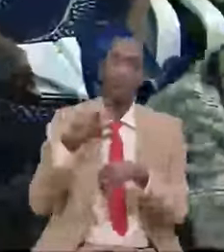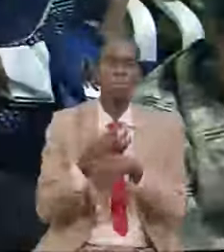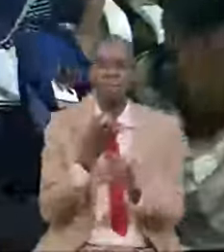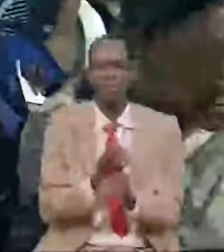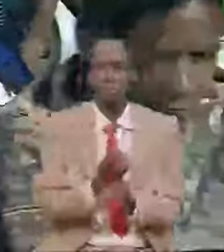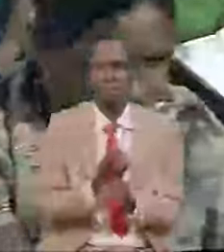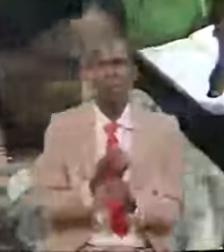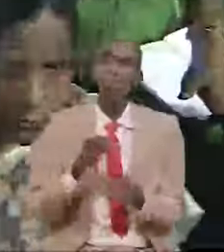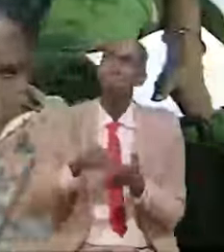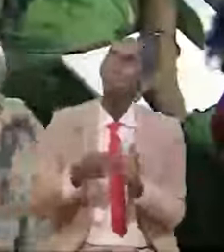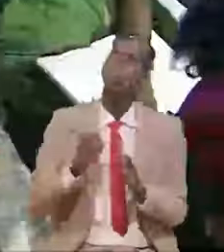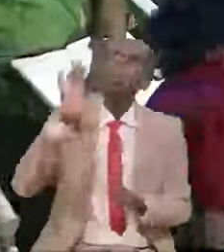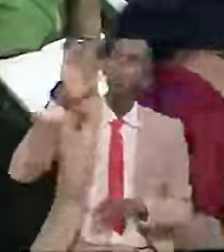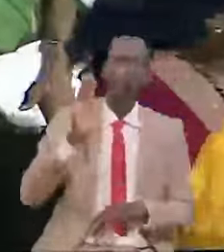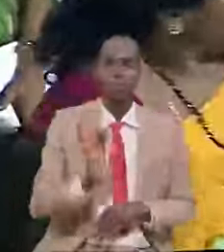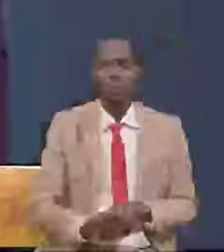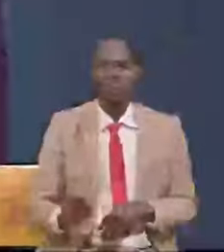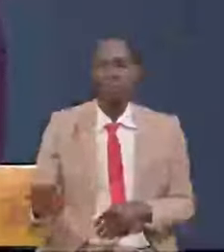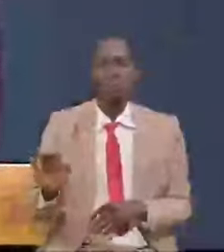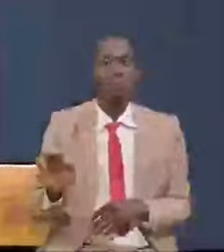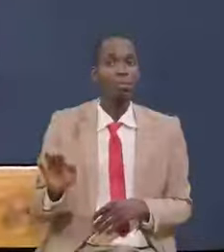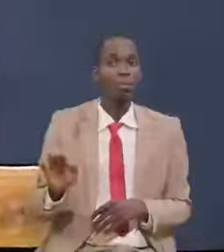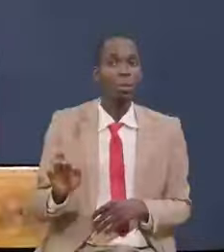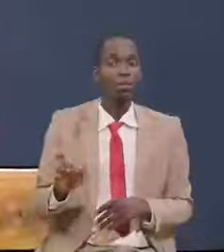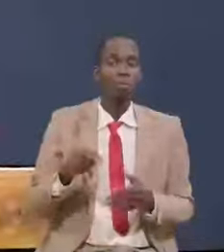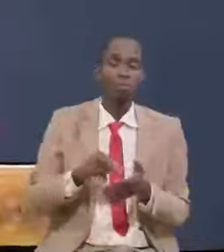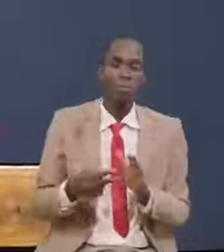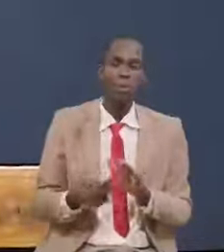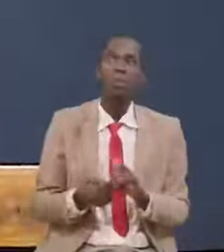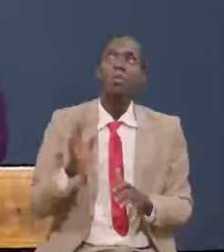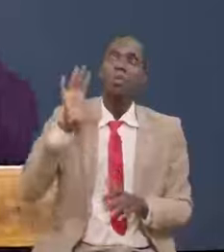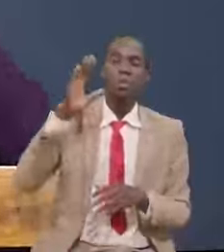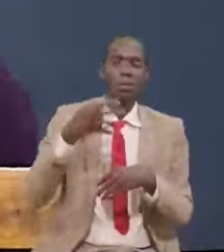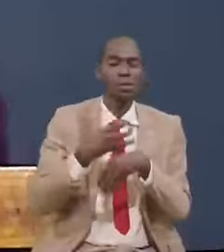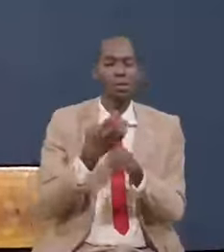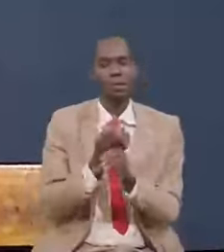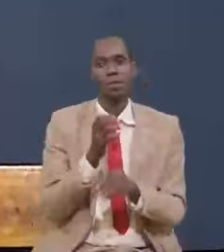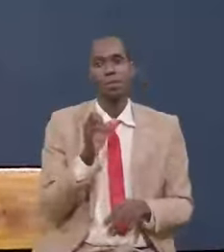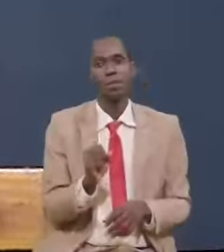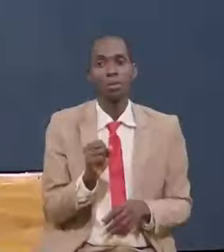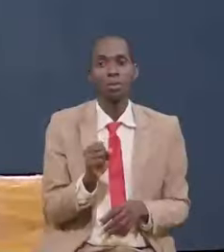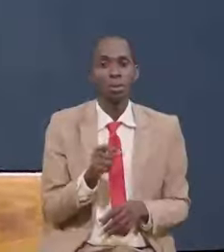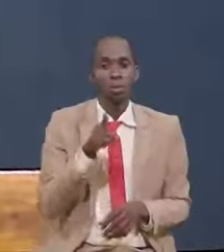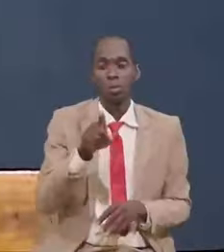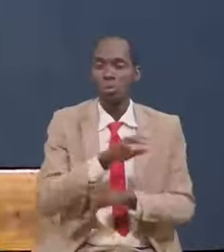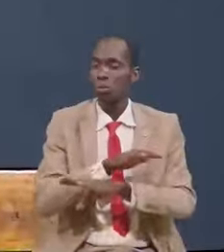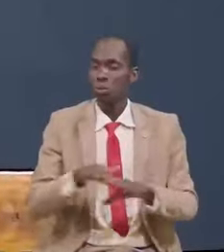ses descendants, ses créatures. Tu ne t'es pas créé